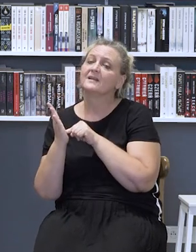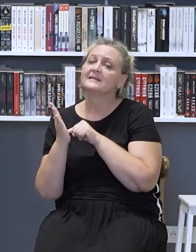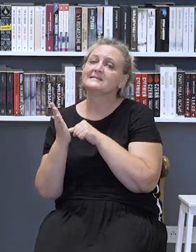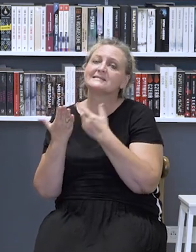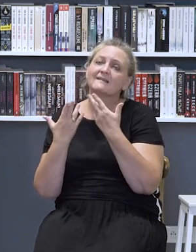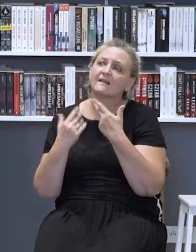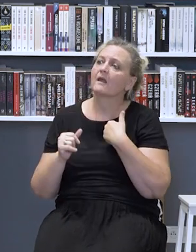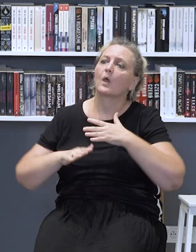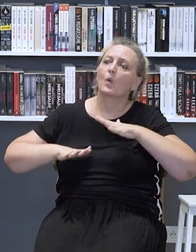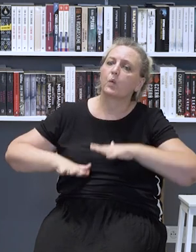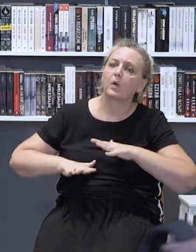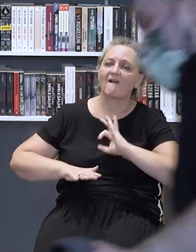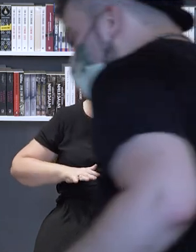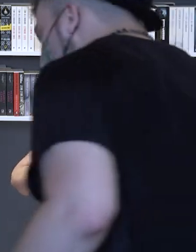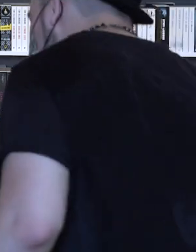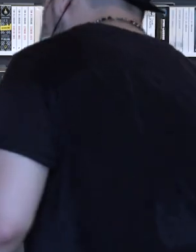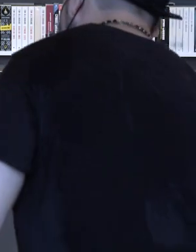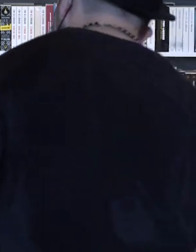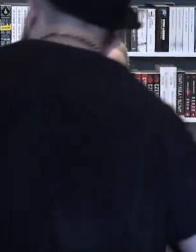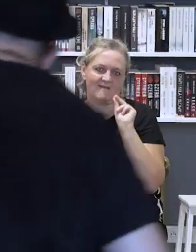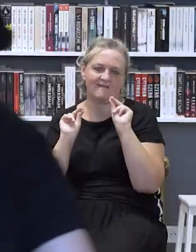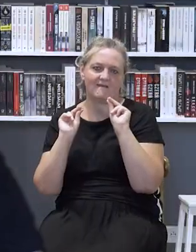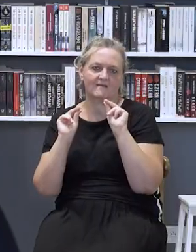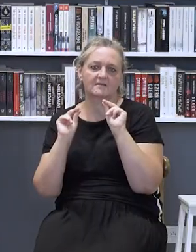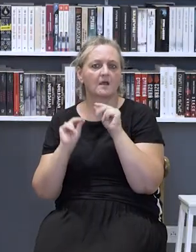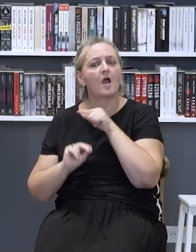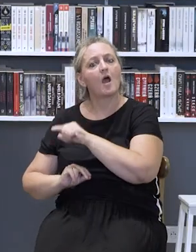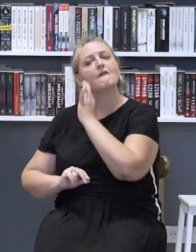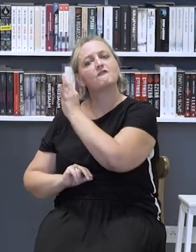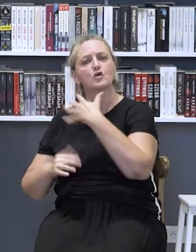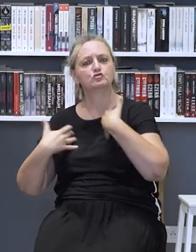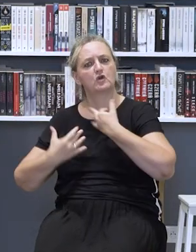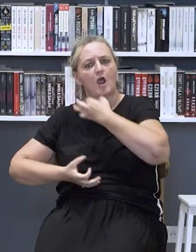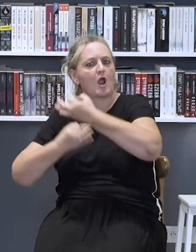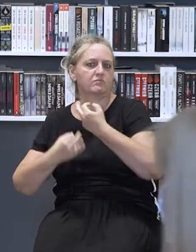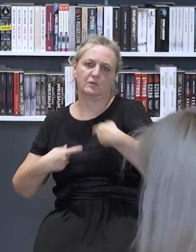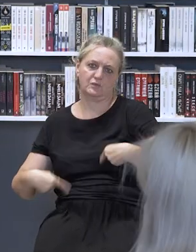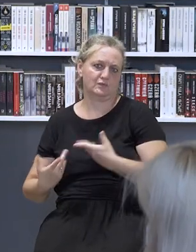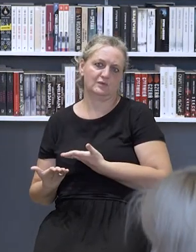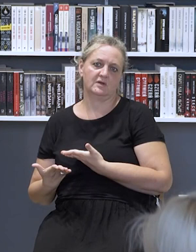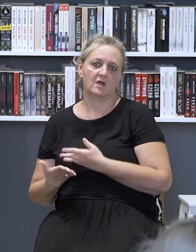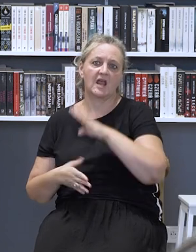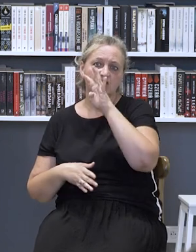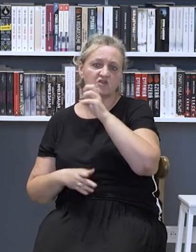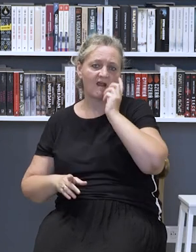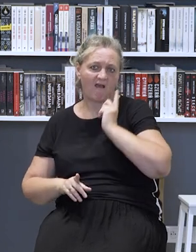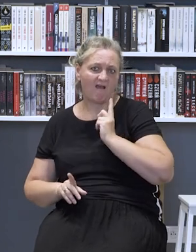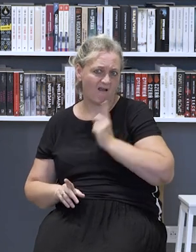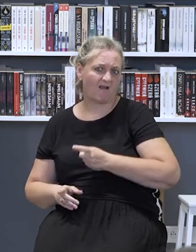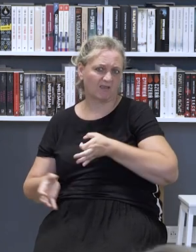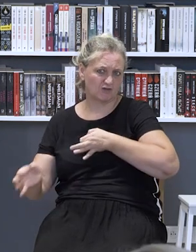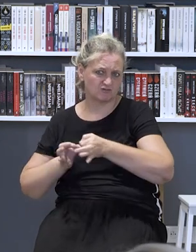tym, co się zna najlepiej, czyli jakby własnym życiu. Bo to nie jest powieść o twoim życiu. No tutaj jest jakieś 400 lat historii